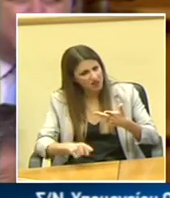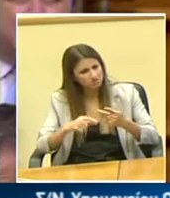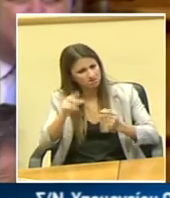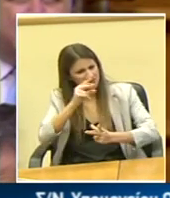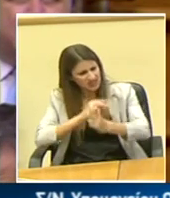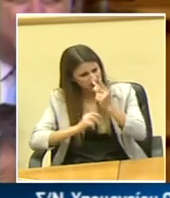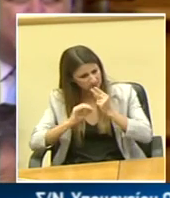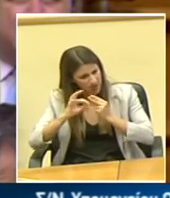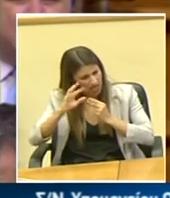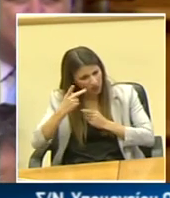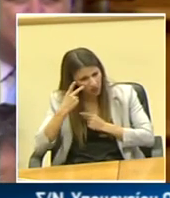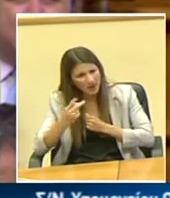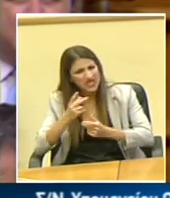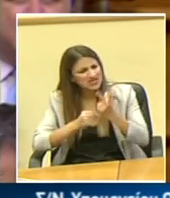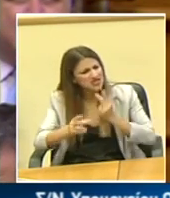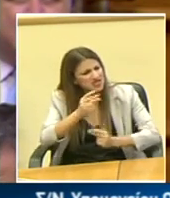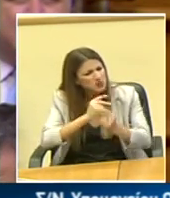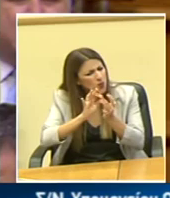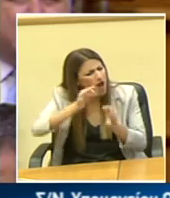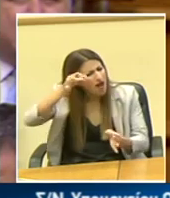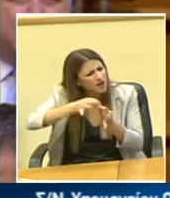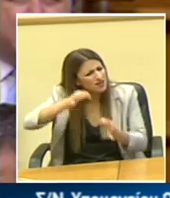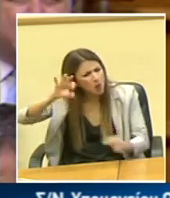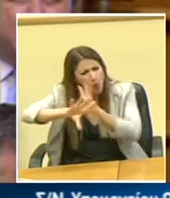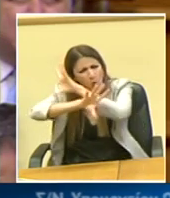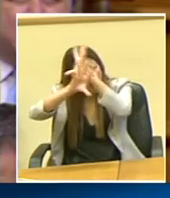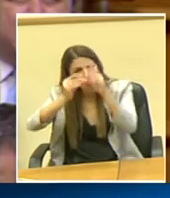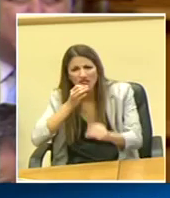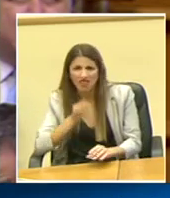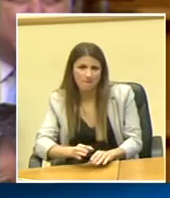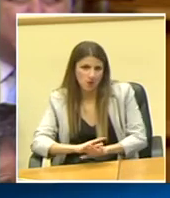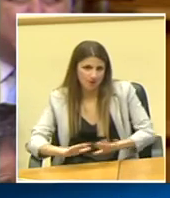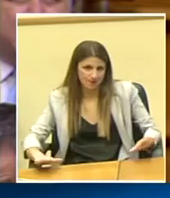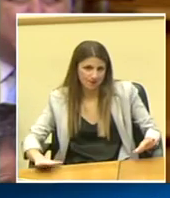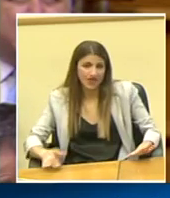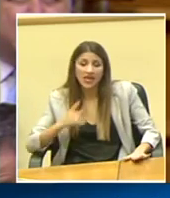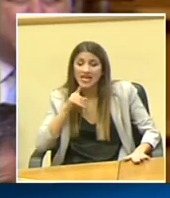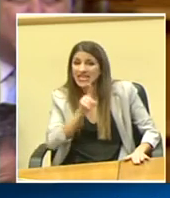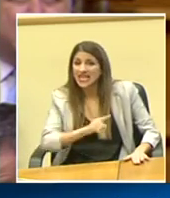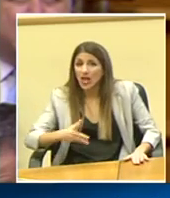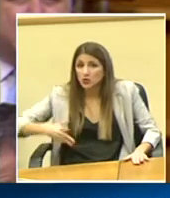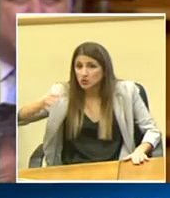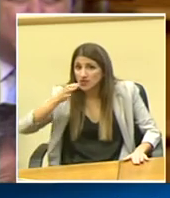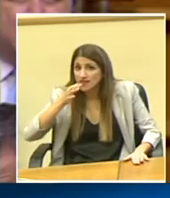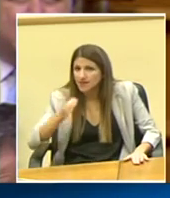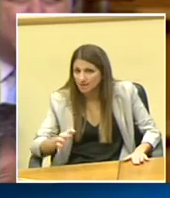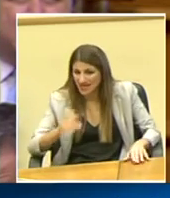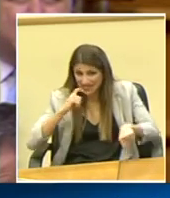ευκαιρία να κουβεντιάσουμε αναλυτικά και με χρόνο. Είπε ο κύριος Μητσοτάκης μια φράση κατεβαίνοντας από το